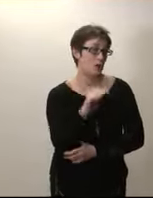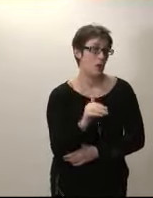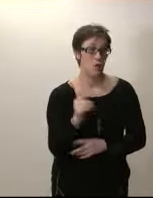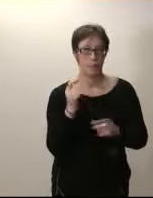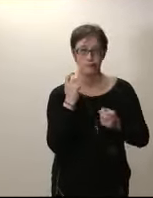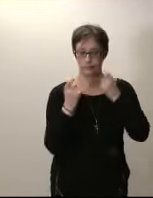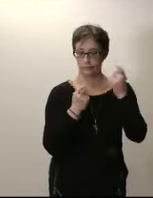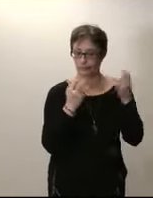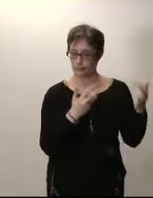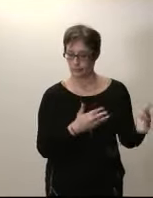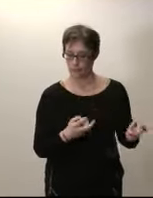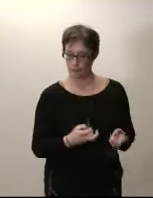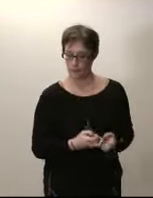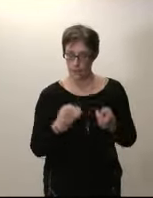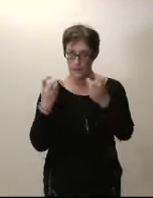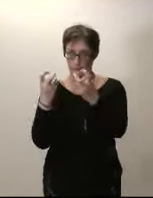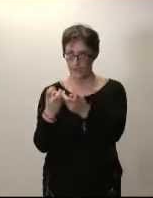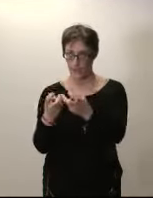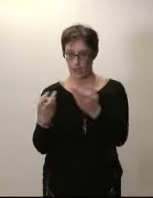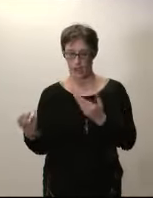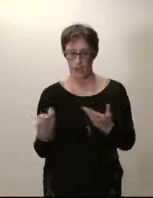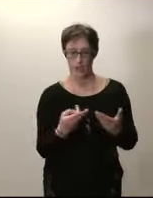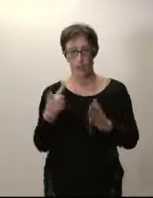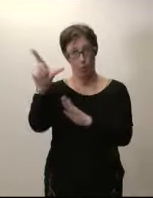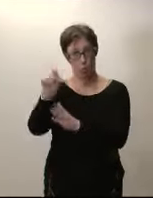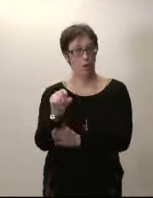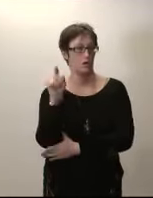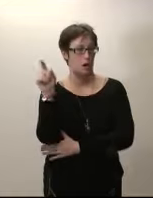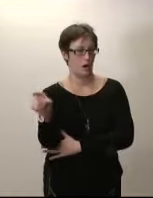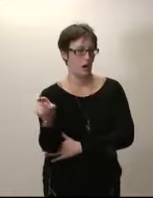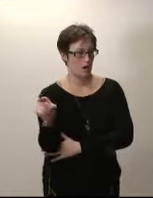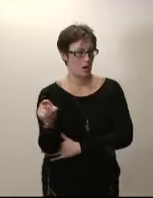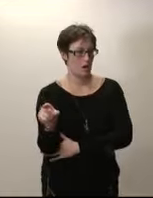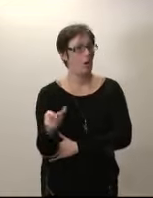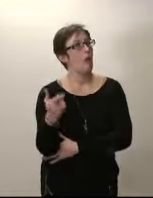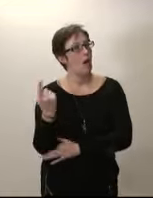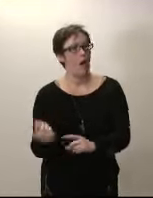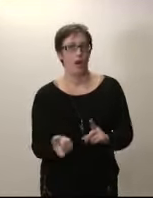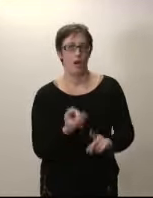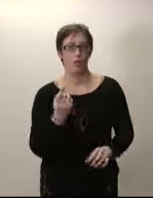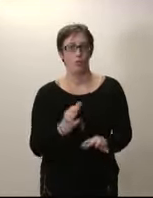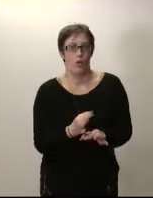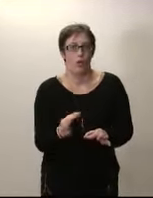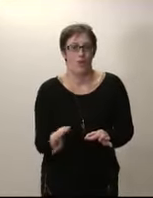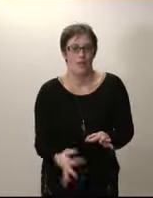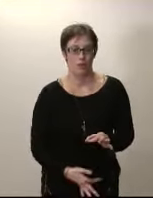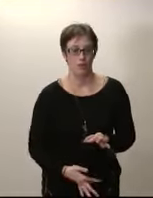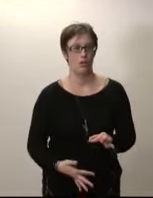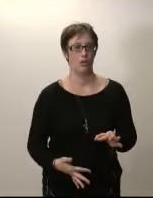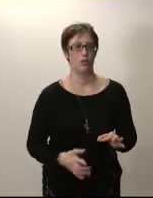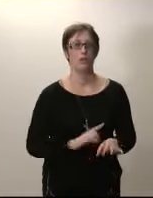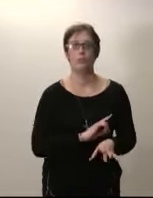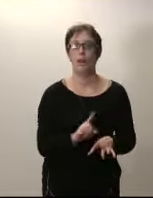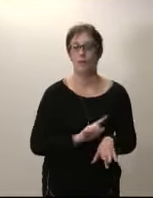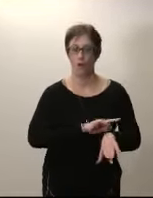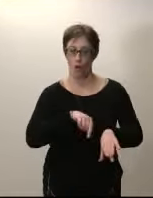cher que si nous l'exécutons nous-mêmes. Mais on sous-traite un résultat. On ne sous-traite pas des heures, on ne passe pas. Ça